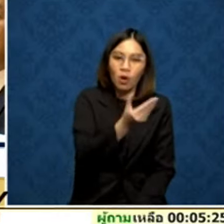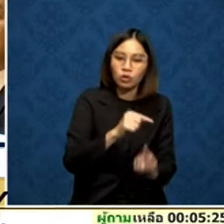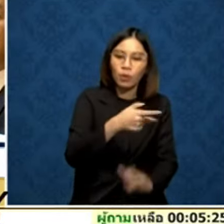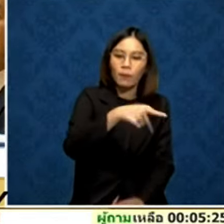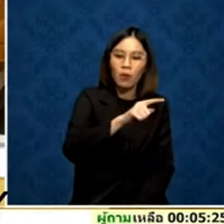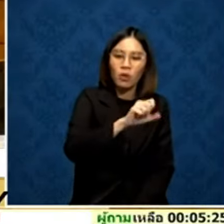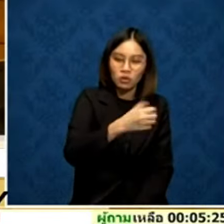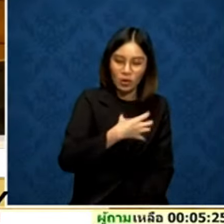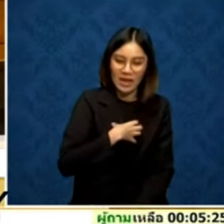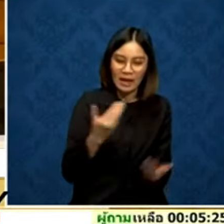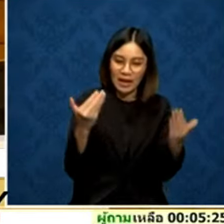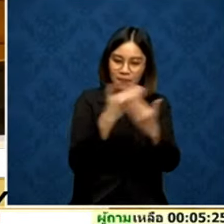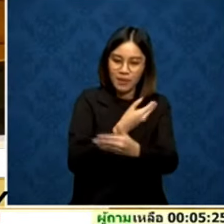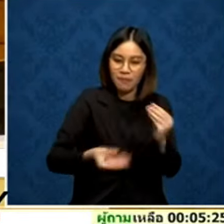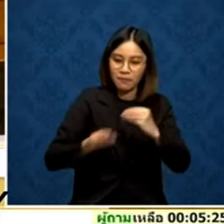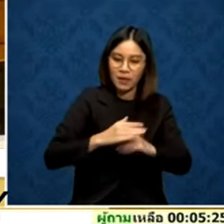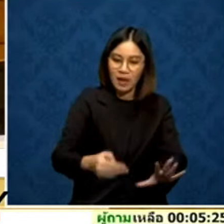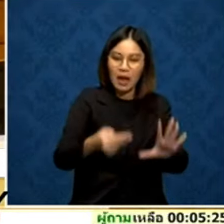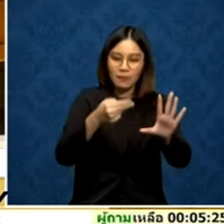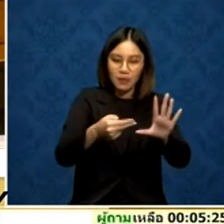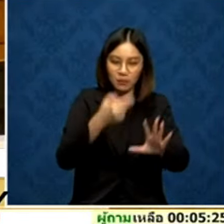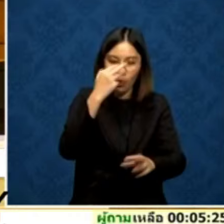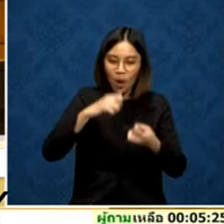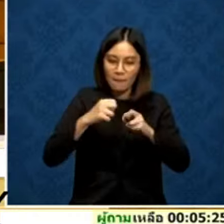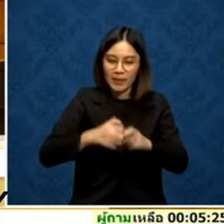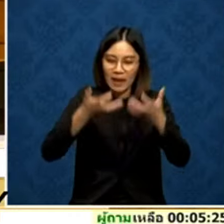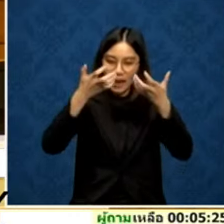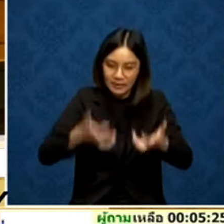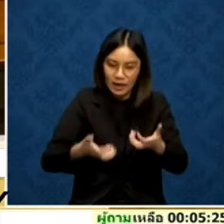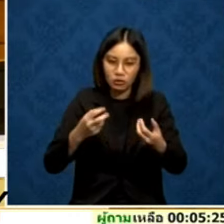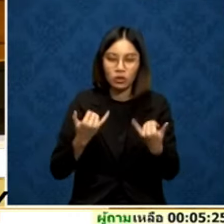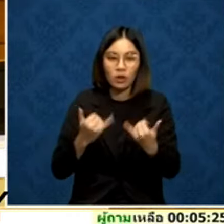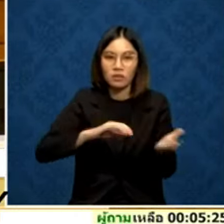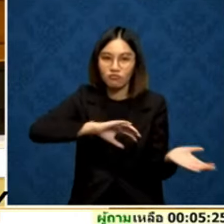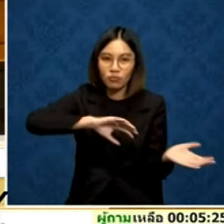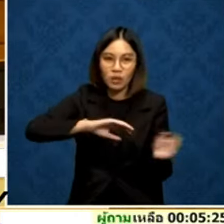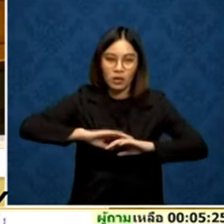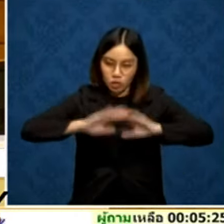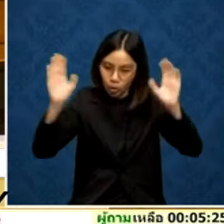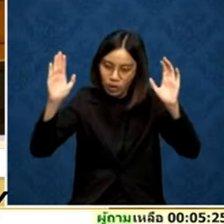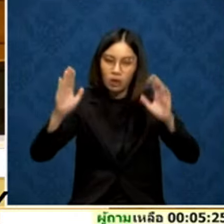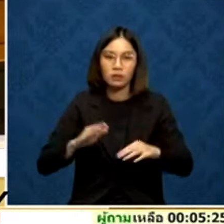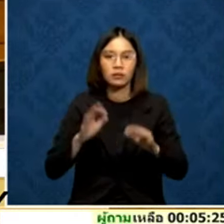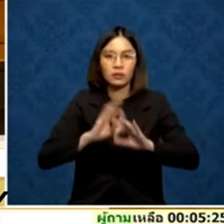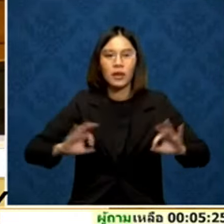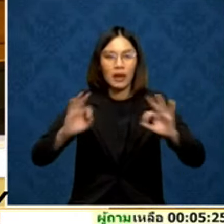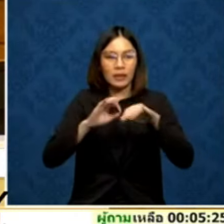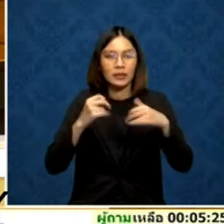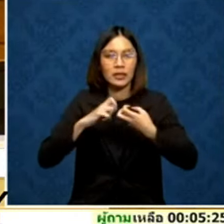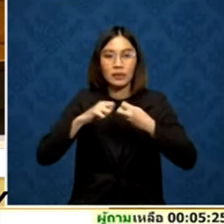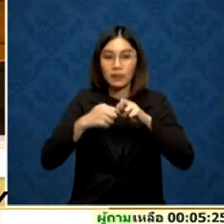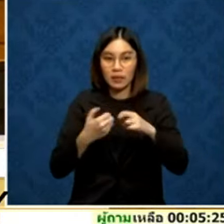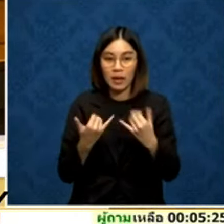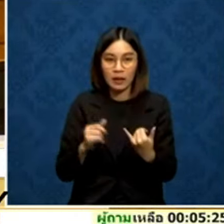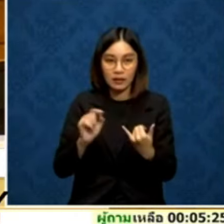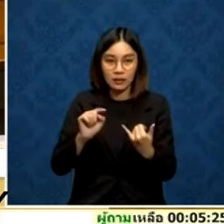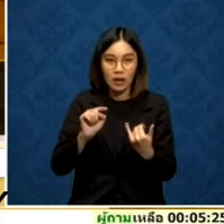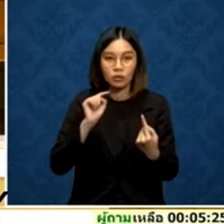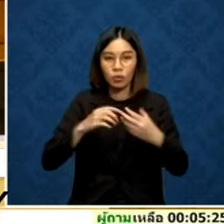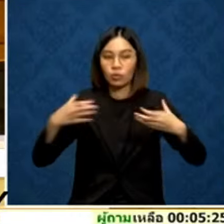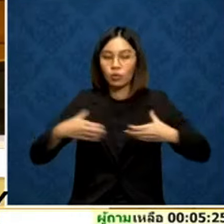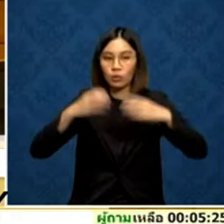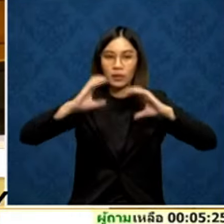องให้สัก50,000เพราะปัญหานี้เป็นปัญหาใหญ่แล้วเราจะมีการกวาดล้างครั้งใหญ่นะครับซึ่งปัญหานี้ก็ถือว่าเป็นปัญหาที่ทางรัฐบ